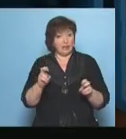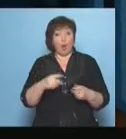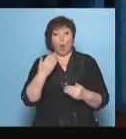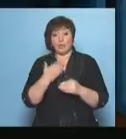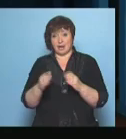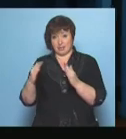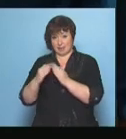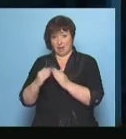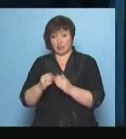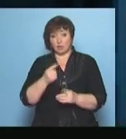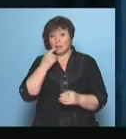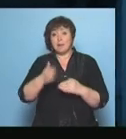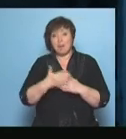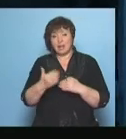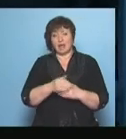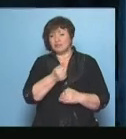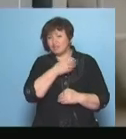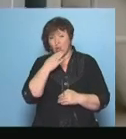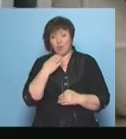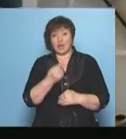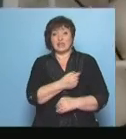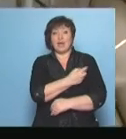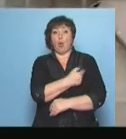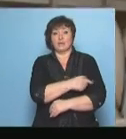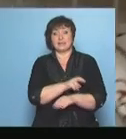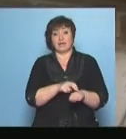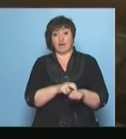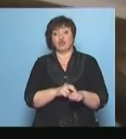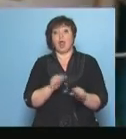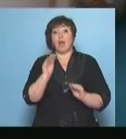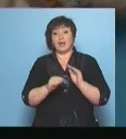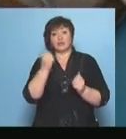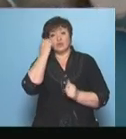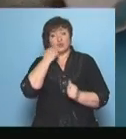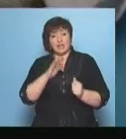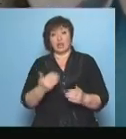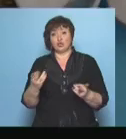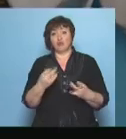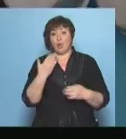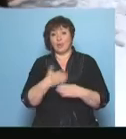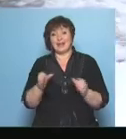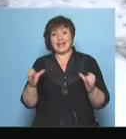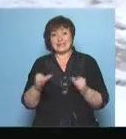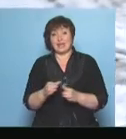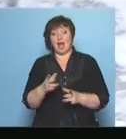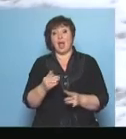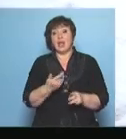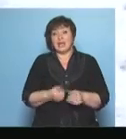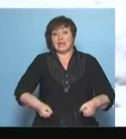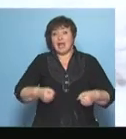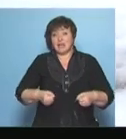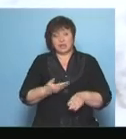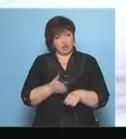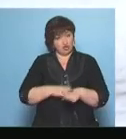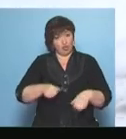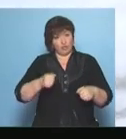за него попадала заведующая от санврачей. Оборудование устарело, по новым санпинам нужны отдельные цеха. Ну и, конечно, таскать тяжелые ведра с едой на